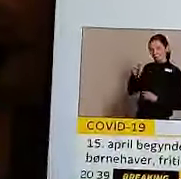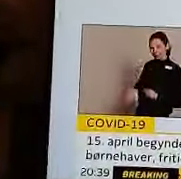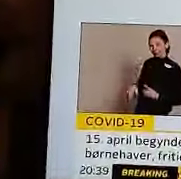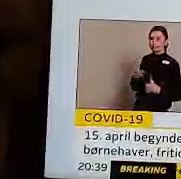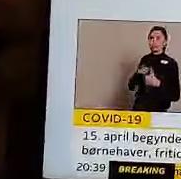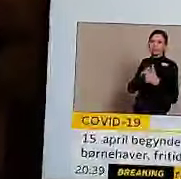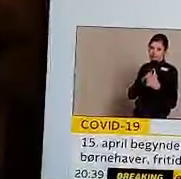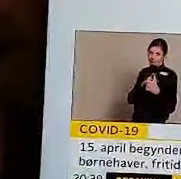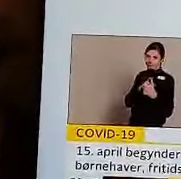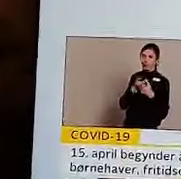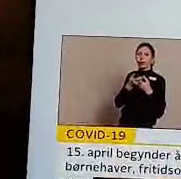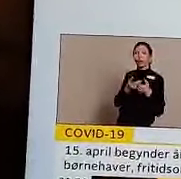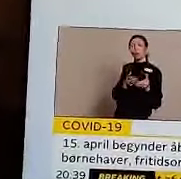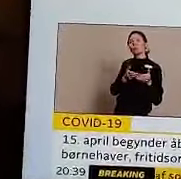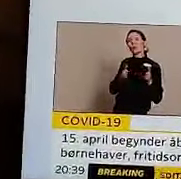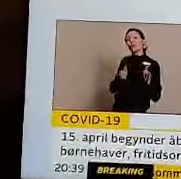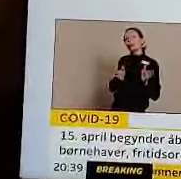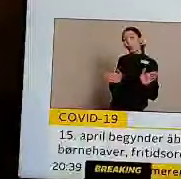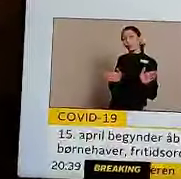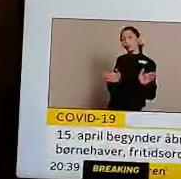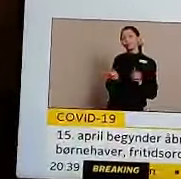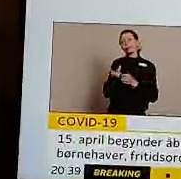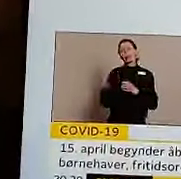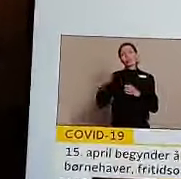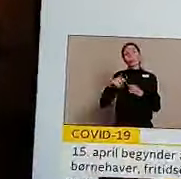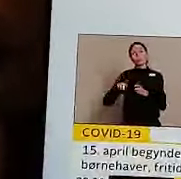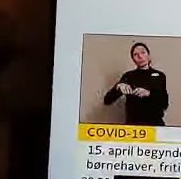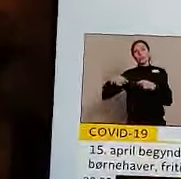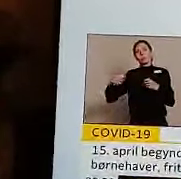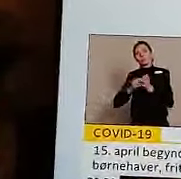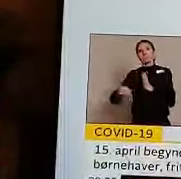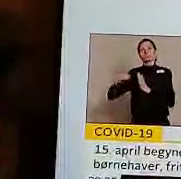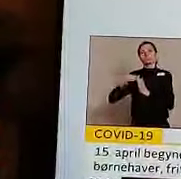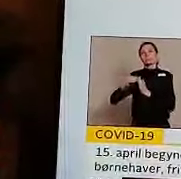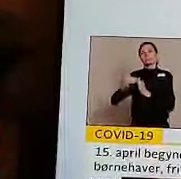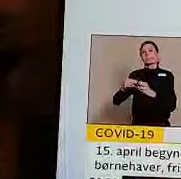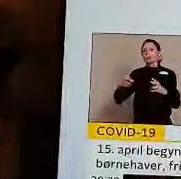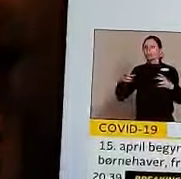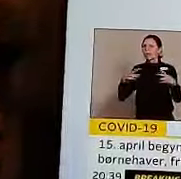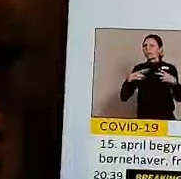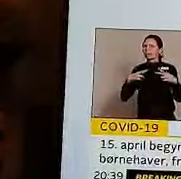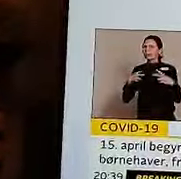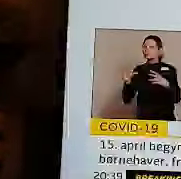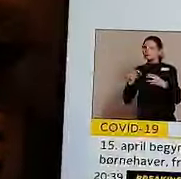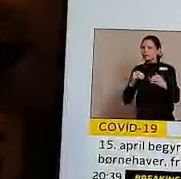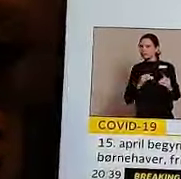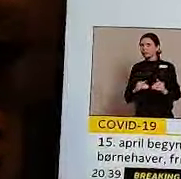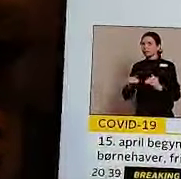بالحجر الصحي سيتم إجراءات صارمة على المواطن